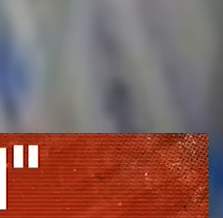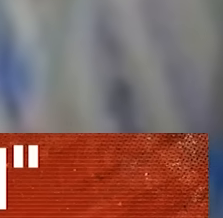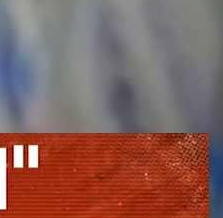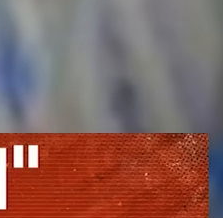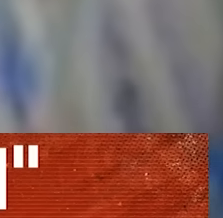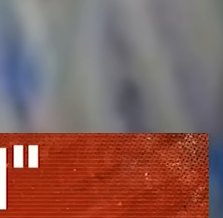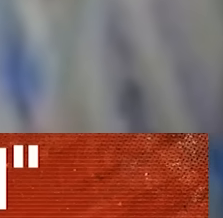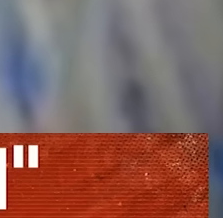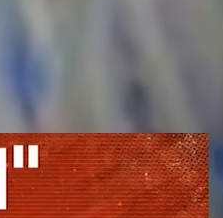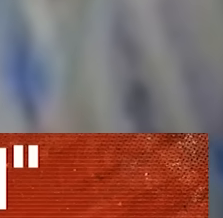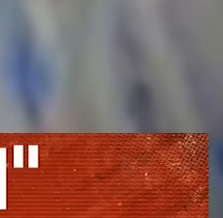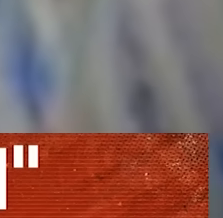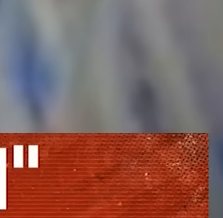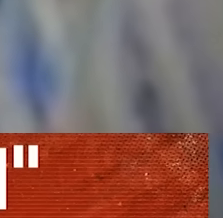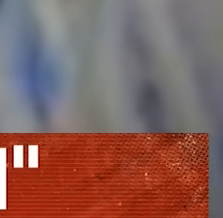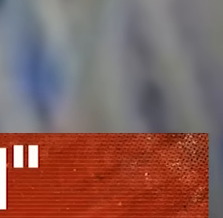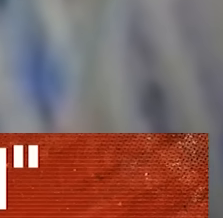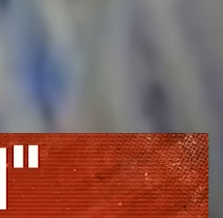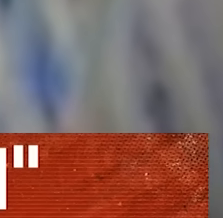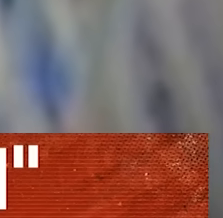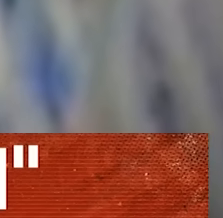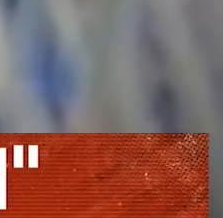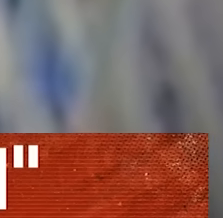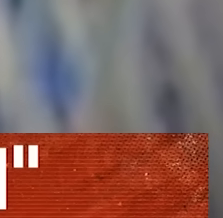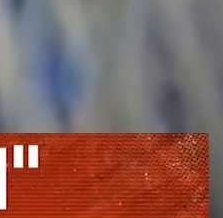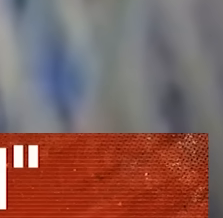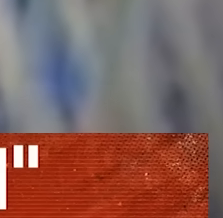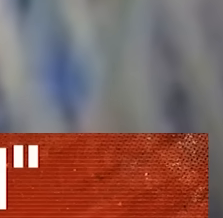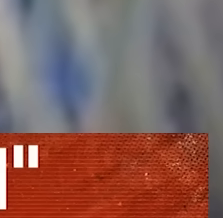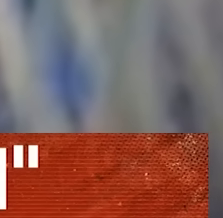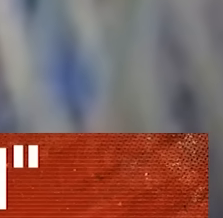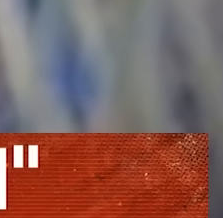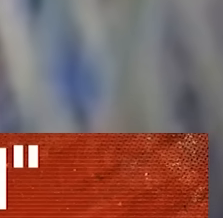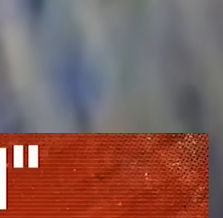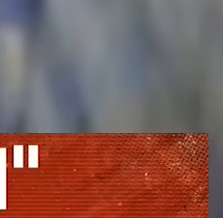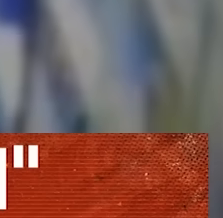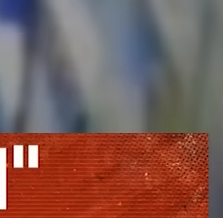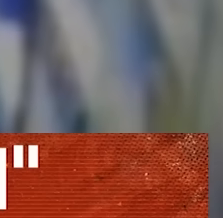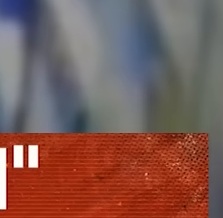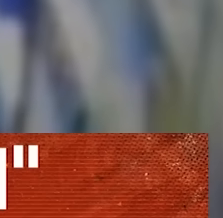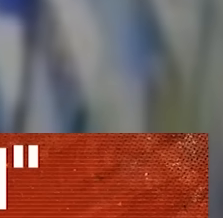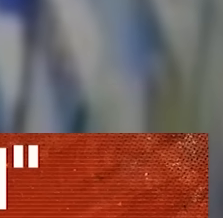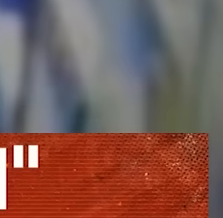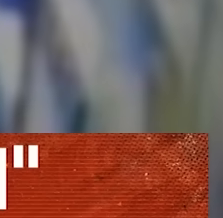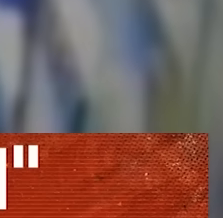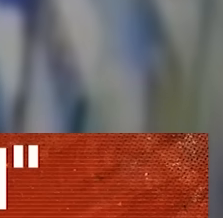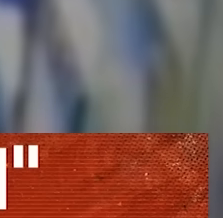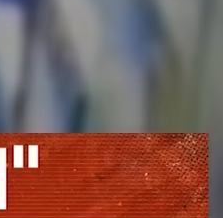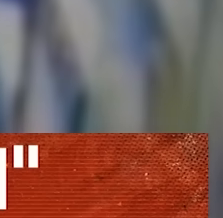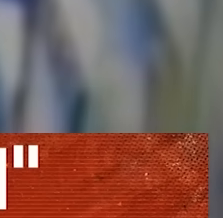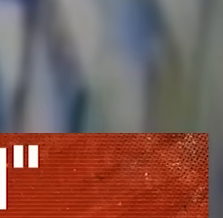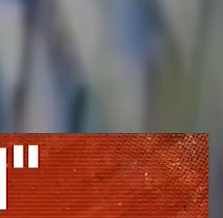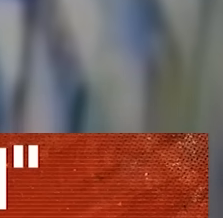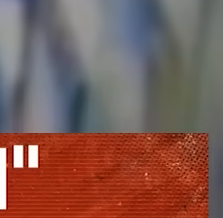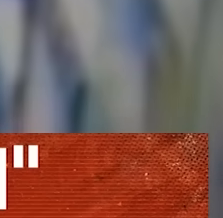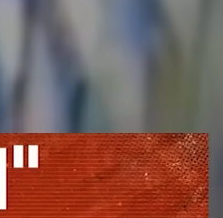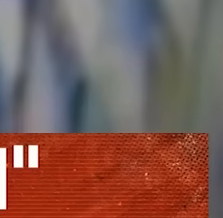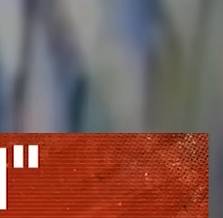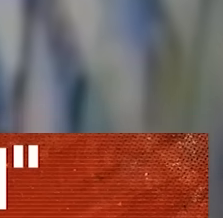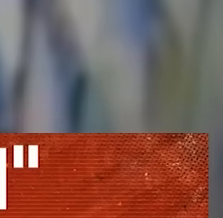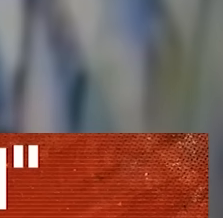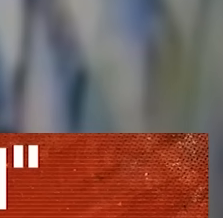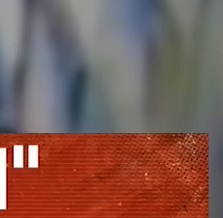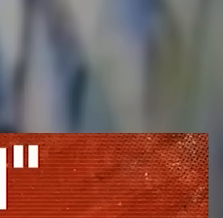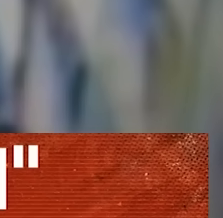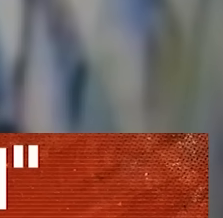없고요. 접촉을 하게 되고 그런 어떤 행동 자체가 성적인 어떤 수치심을 자극시킨다면 성추행이 되는 거거든요.